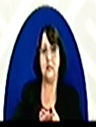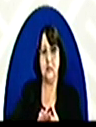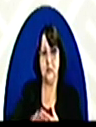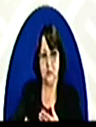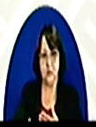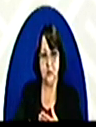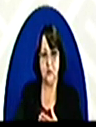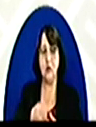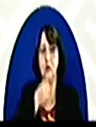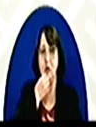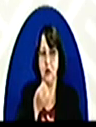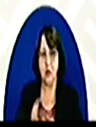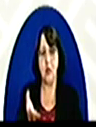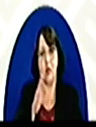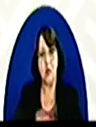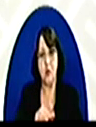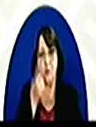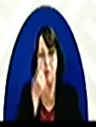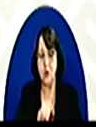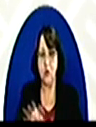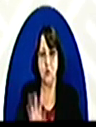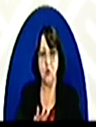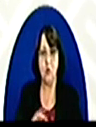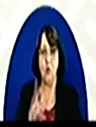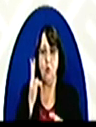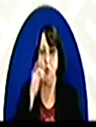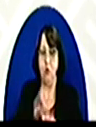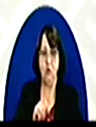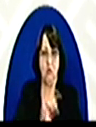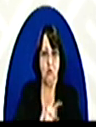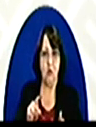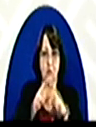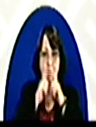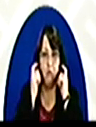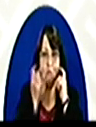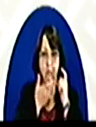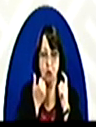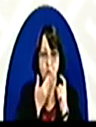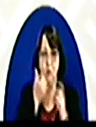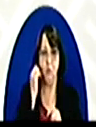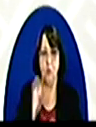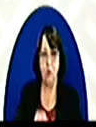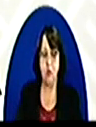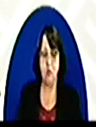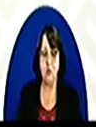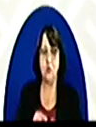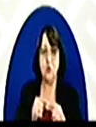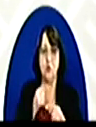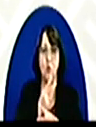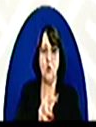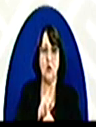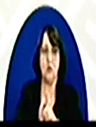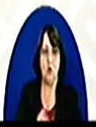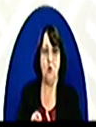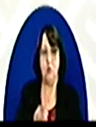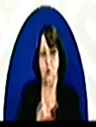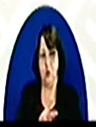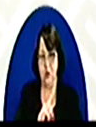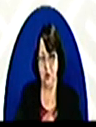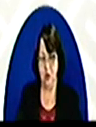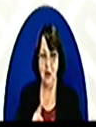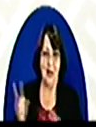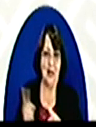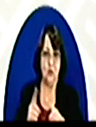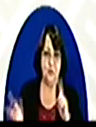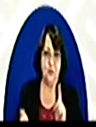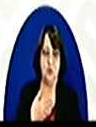бол зөвхөн сануулад ингээд байхгүй, зөрчсөн хүн хуулийн этгээдэд зөрчний хуулийн дагуу болон бусад холбогдох хуулийн дагуу хатуу хариуцлах